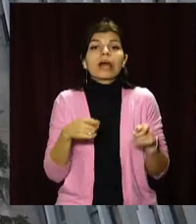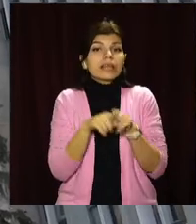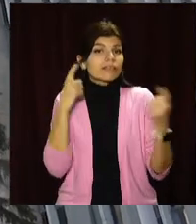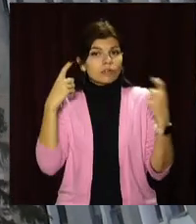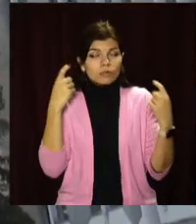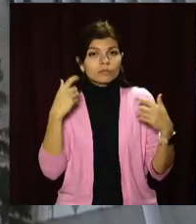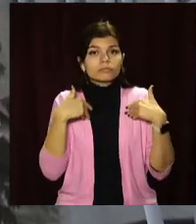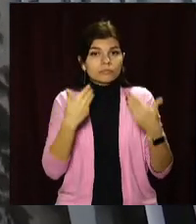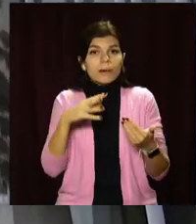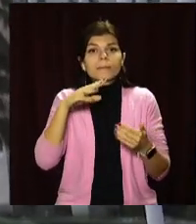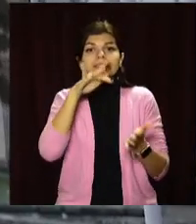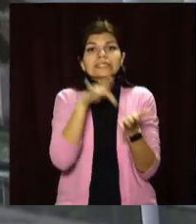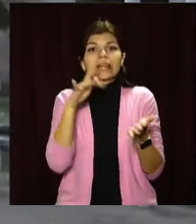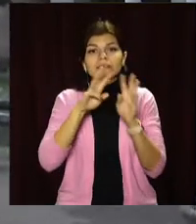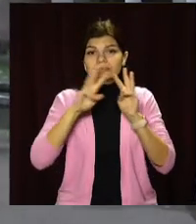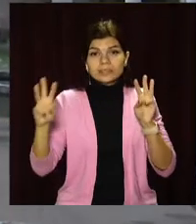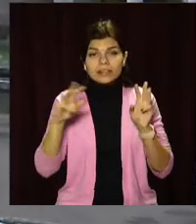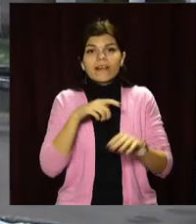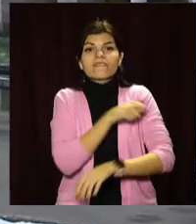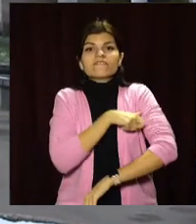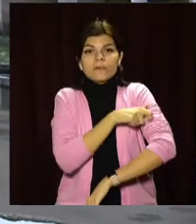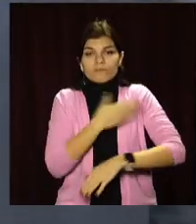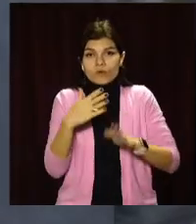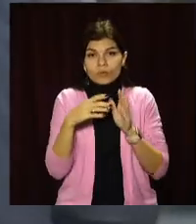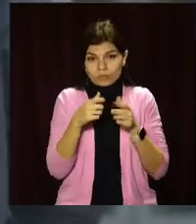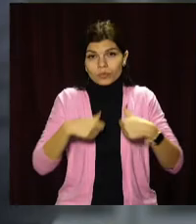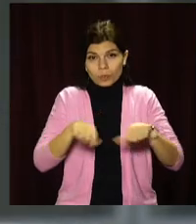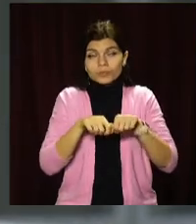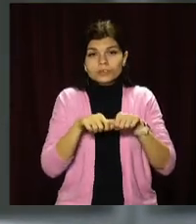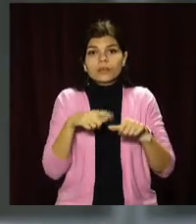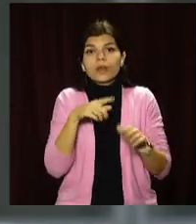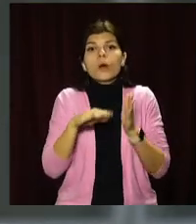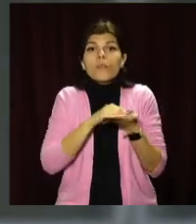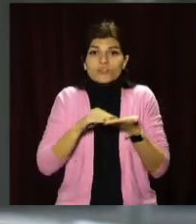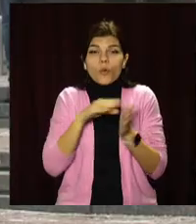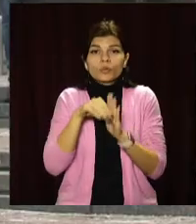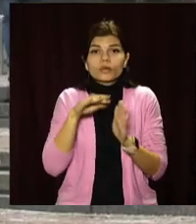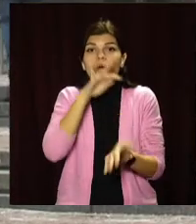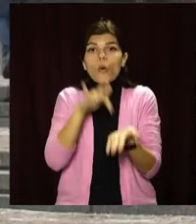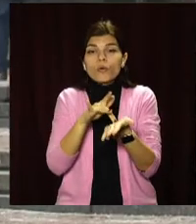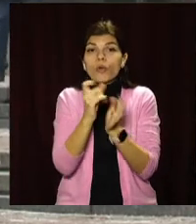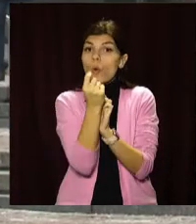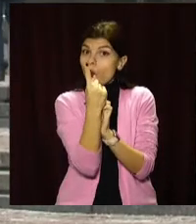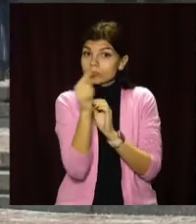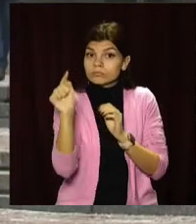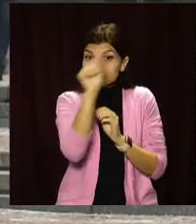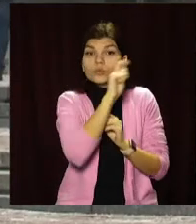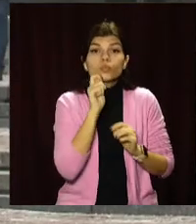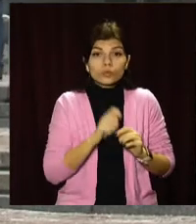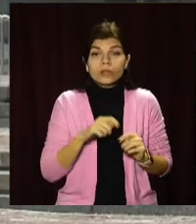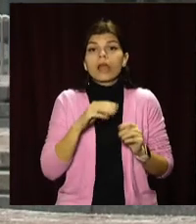дані оприлюднили на сайті Центральної виборчої комісії. Повторне голосування пройшло в 11 містах країни.